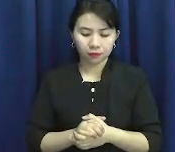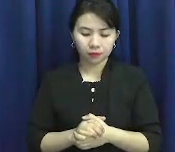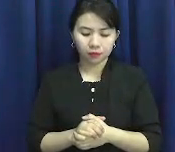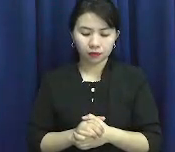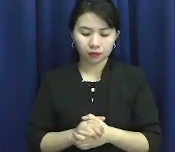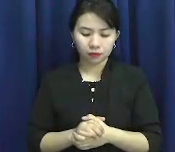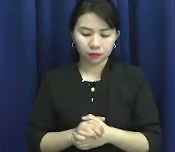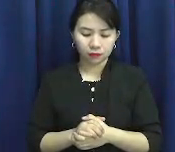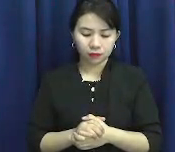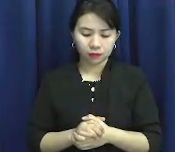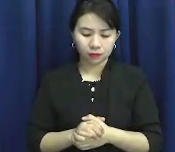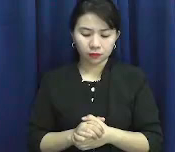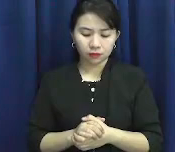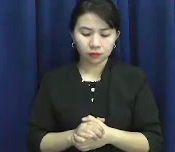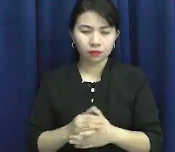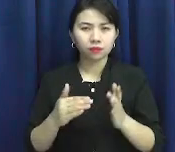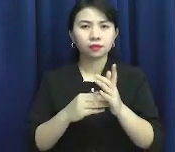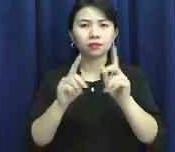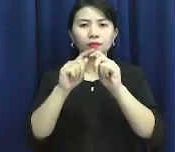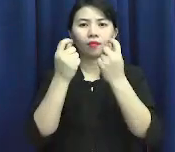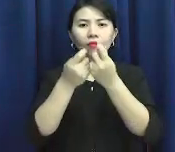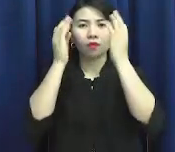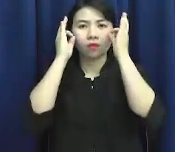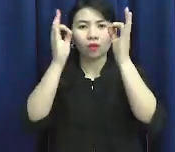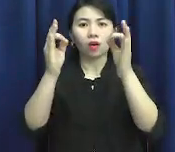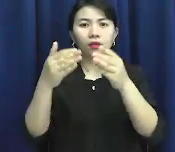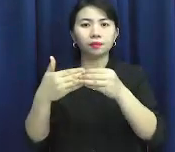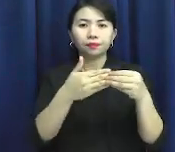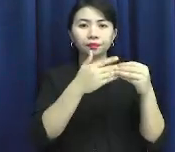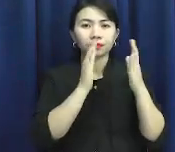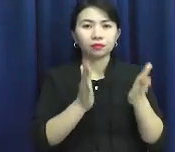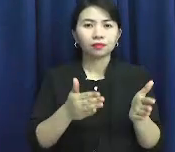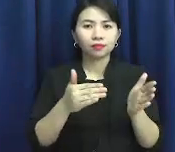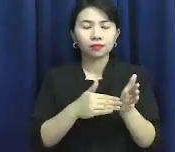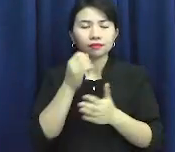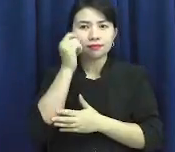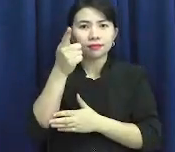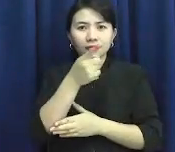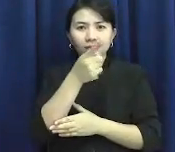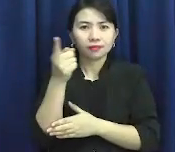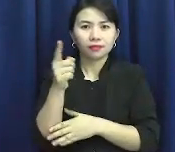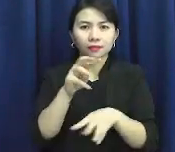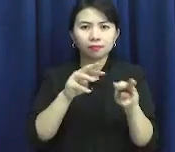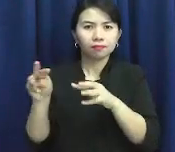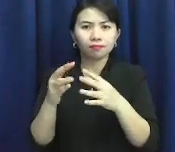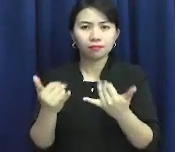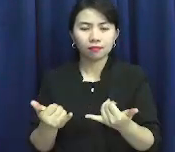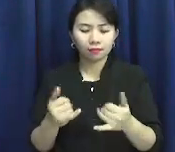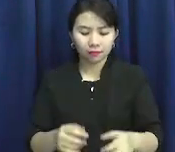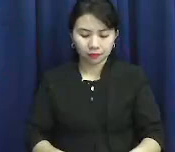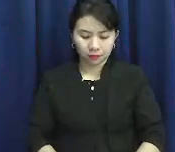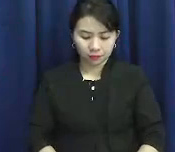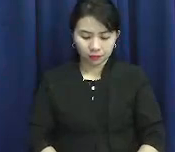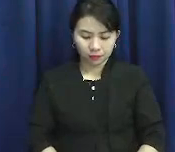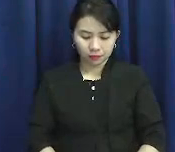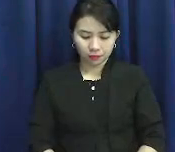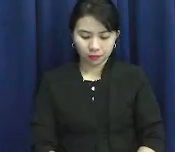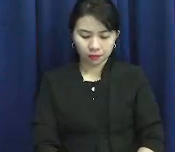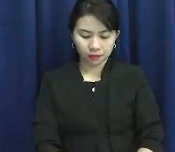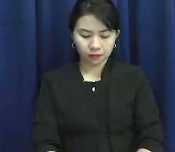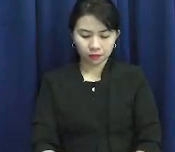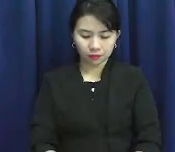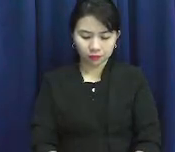see? Team focus leaders, gising-gising tayo, no? And ganun din sa mga team preparation leaders, gumising